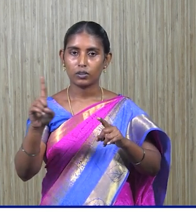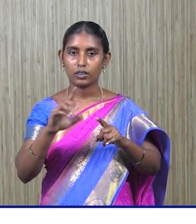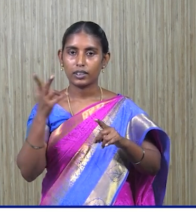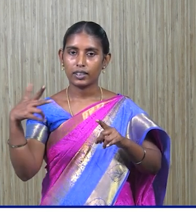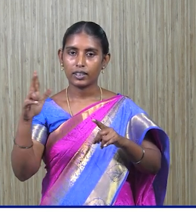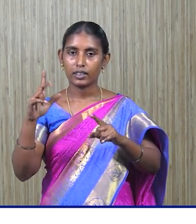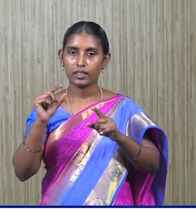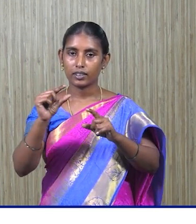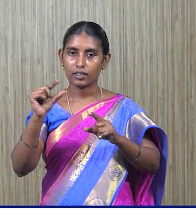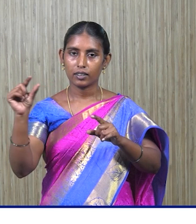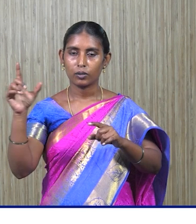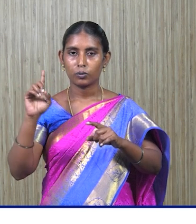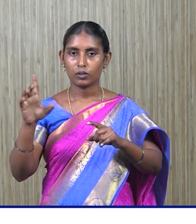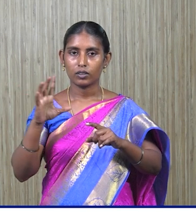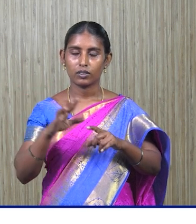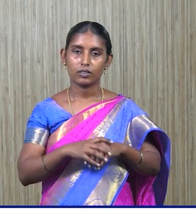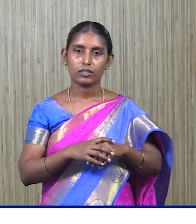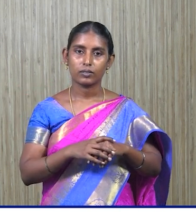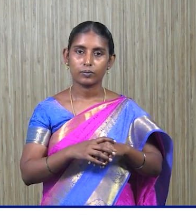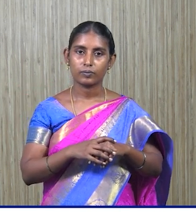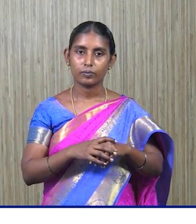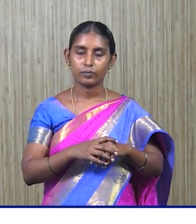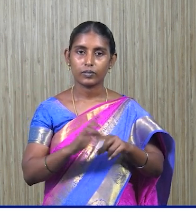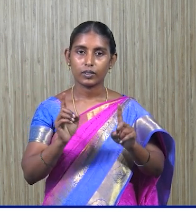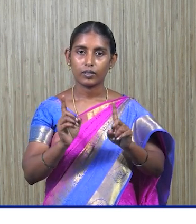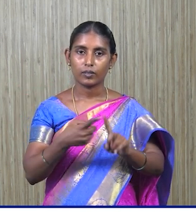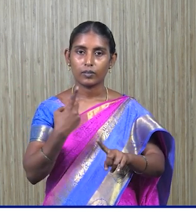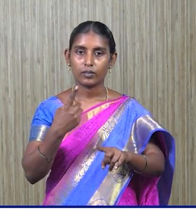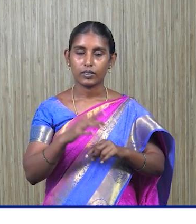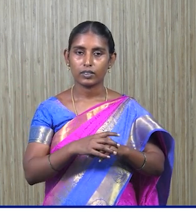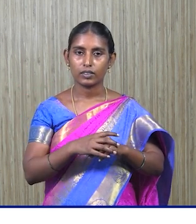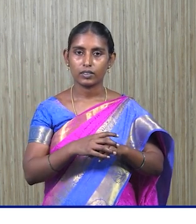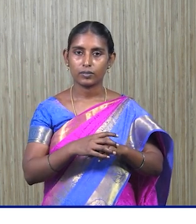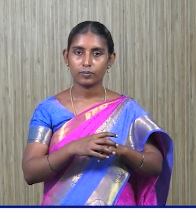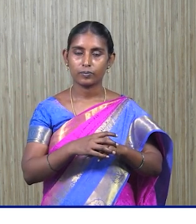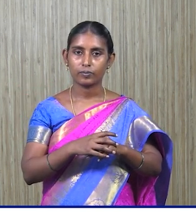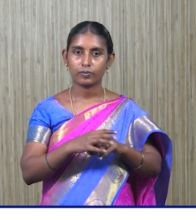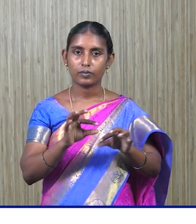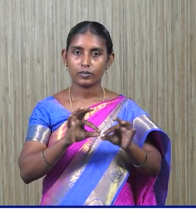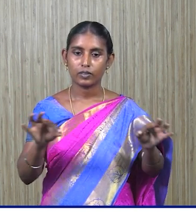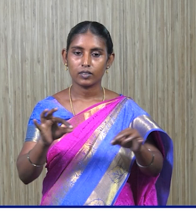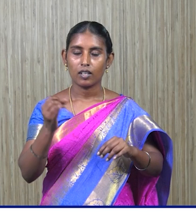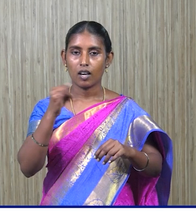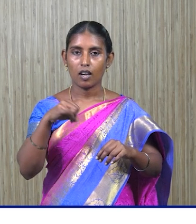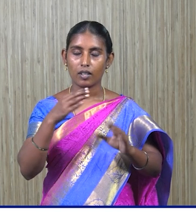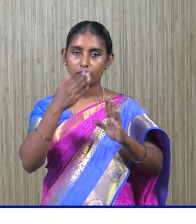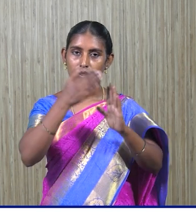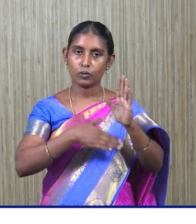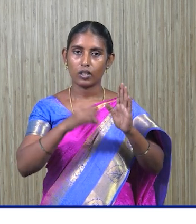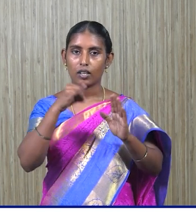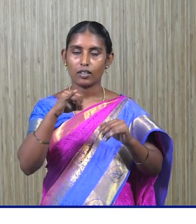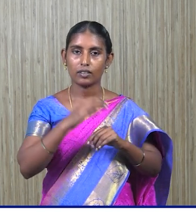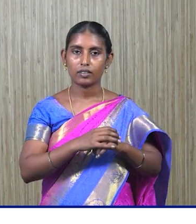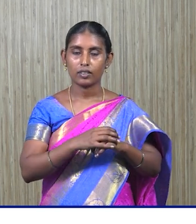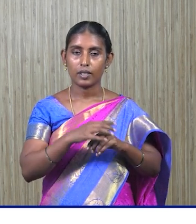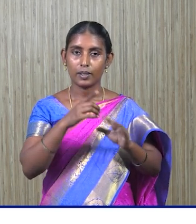கட்டங்களை இன்னொரு படத்திலும் நாம் குறித்திருக்கின்றோம். முதல் படத்தில் 10 கட்டங்கள் கிடைமட்டமாக உள்ளது, செங்குத்தாக 6 கட்டங்கள் உள்ளது.